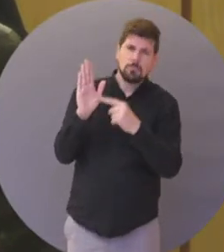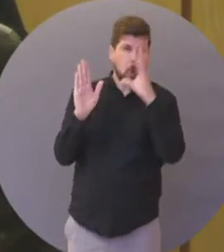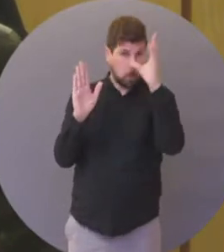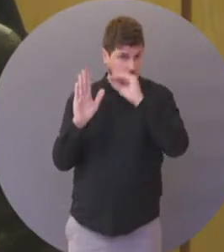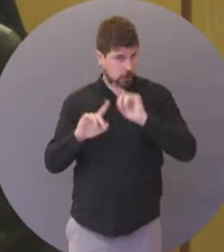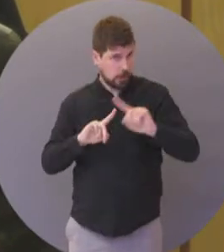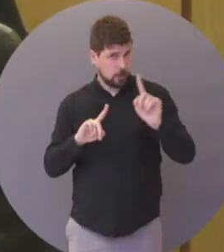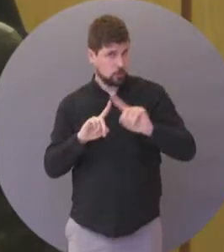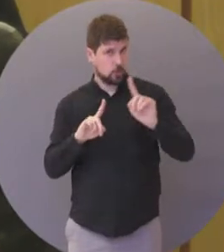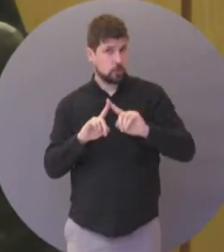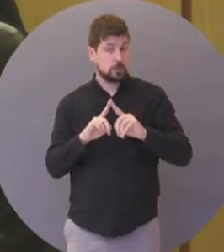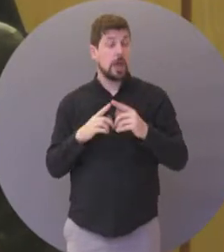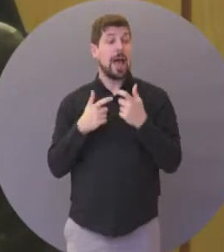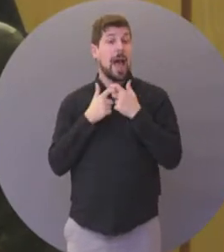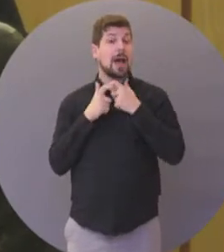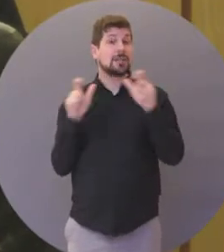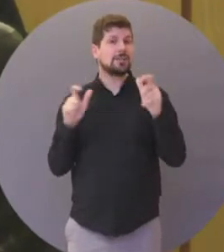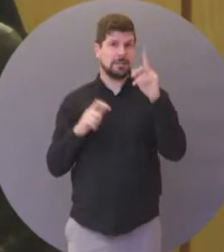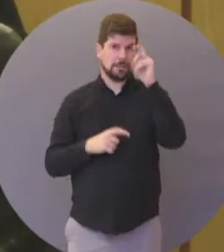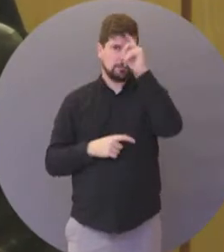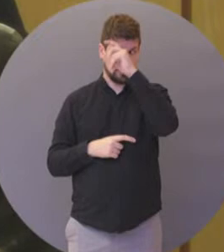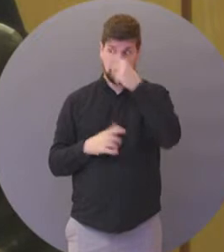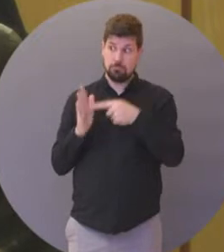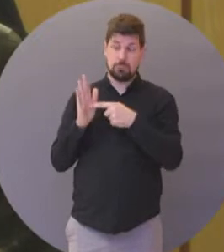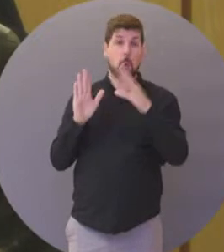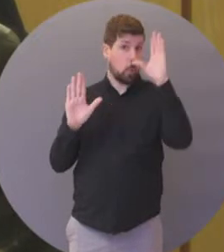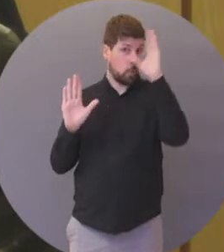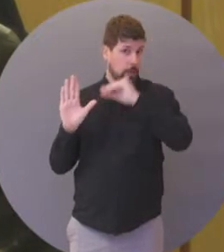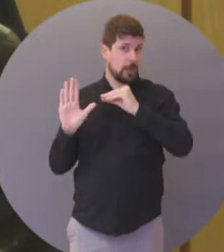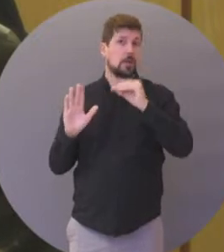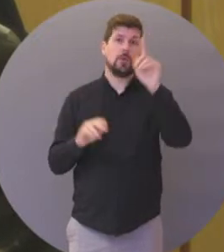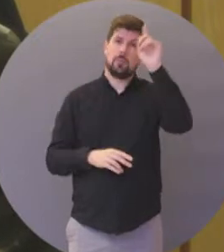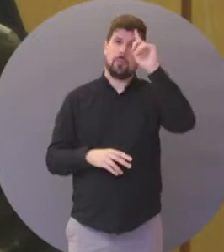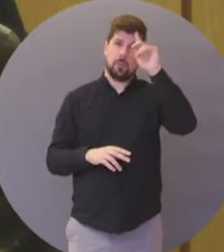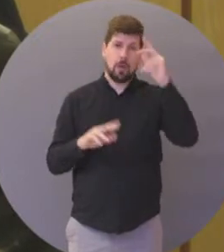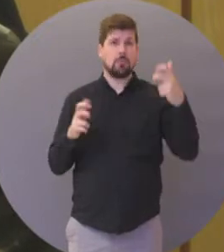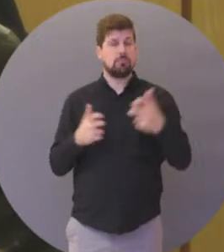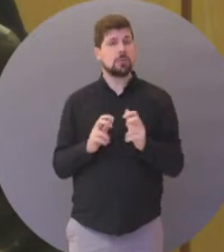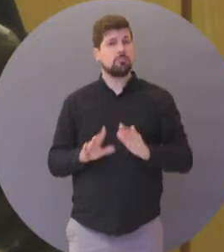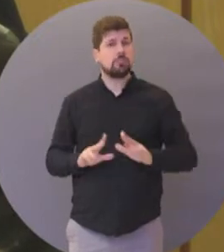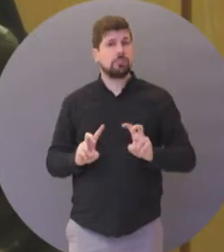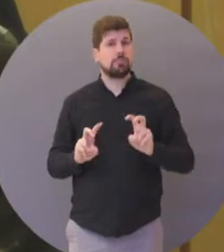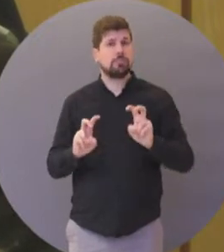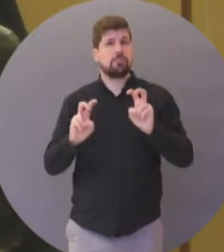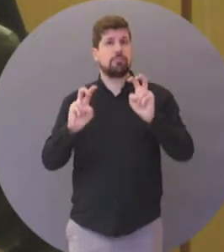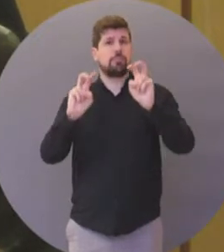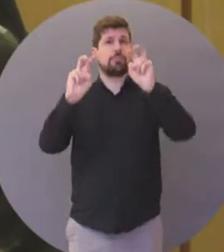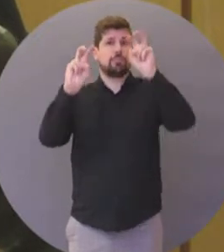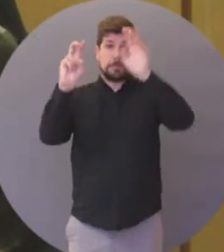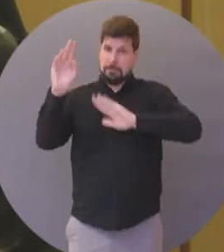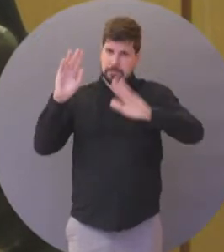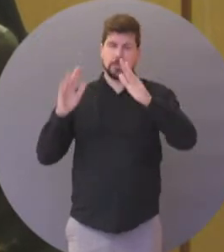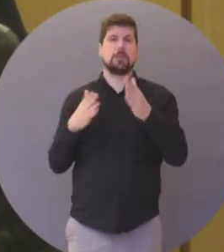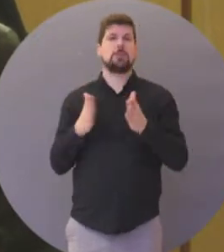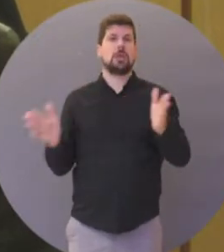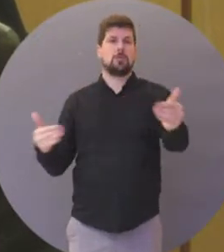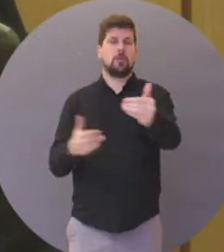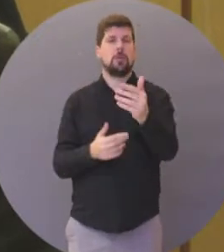logements suite à l'inflation considérable qu'on vit dans les prix de l'immobilier